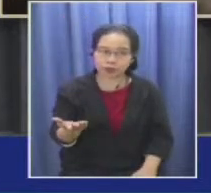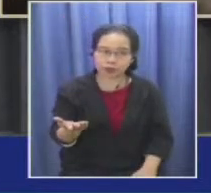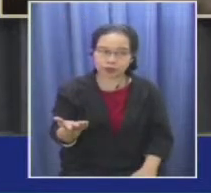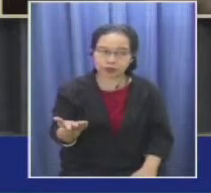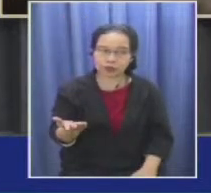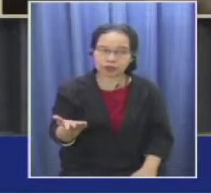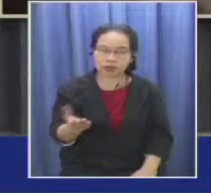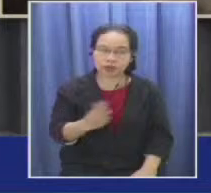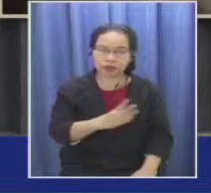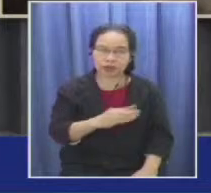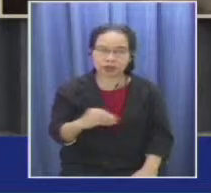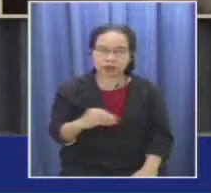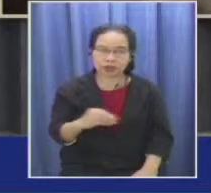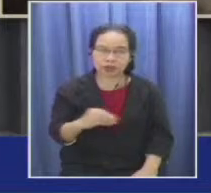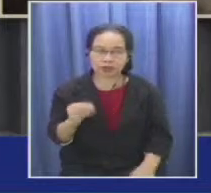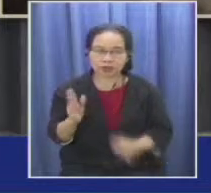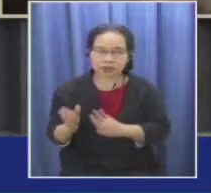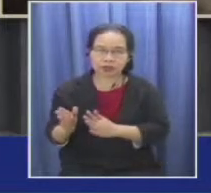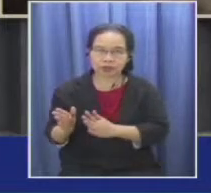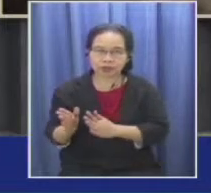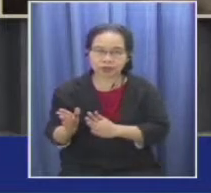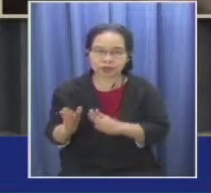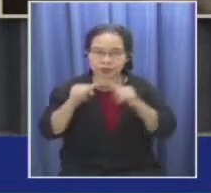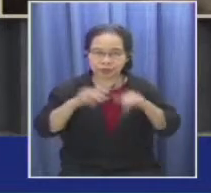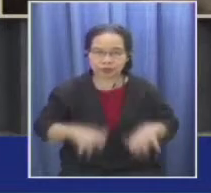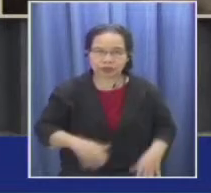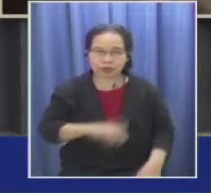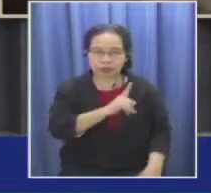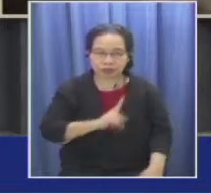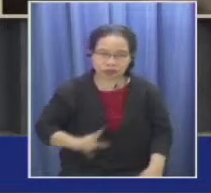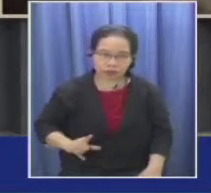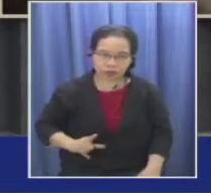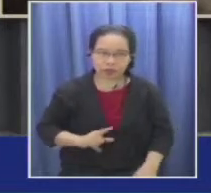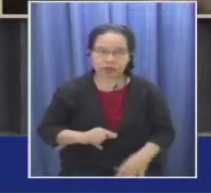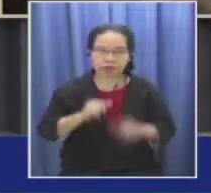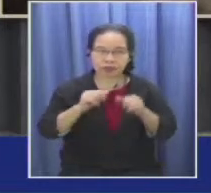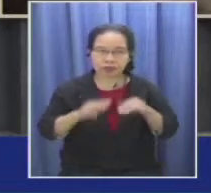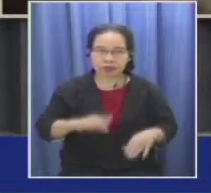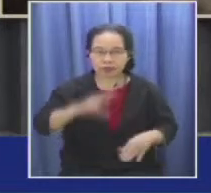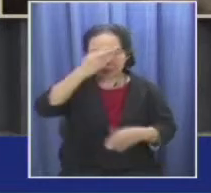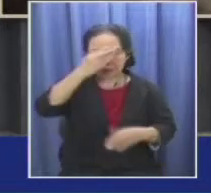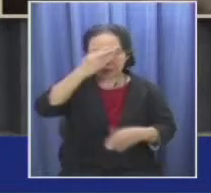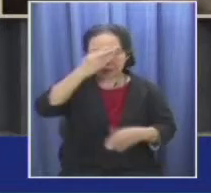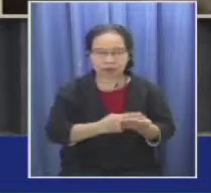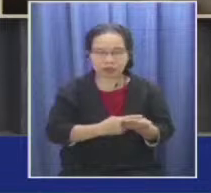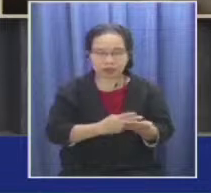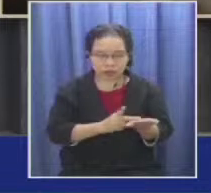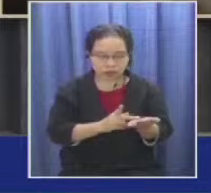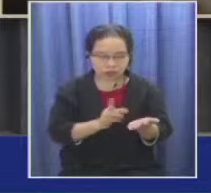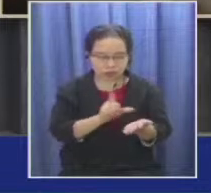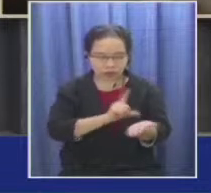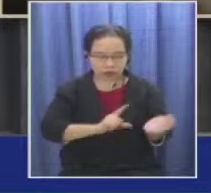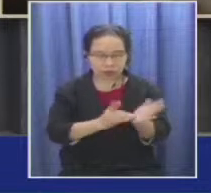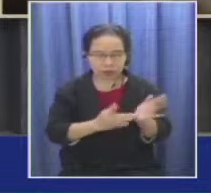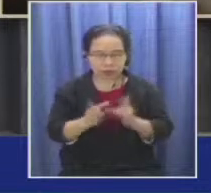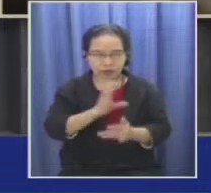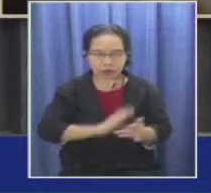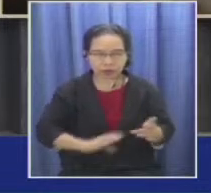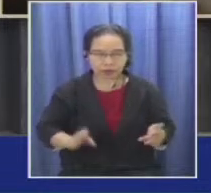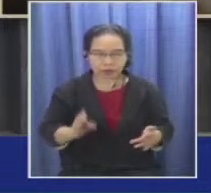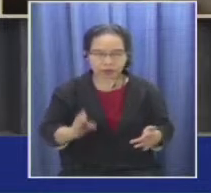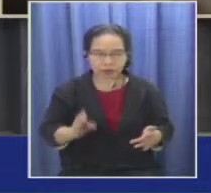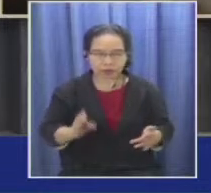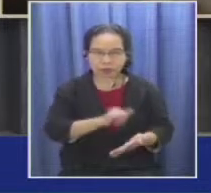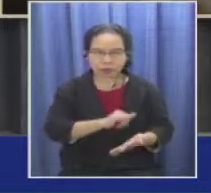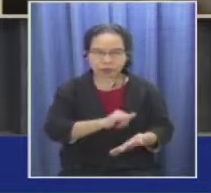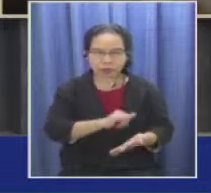ensɔre yɛfiri mu baayɛ no nkuro ne nansesɛm ne yɛto kyerɛ Nyankopɔn abra Nyankopɔn nim no Mary adoma shawoma Awurade